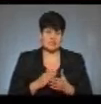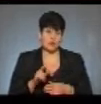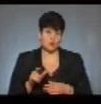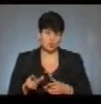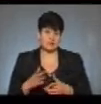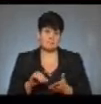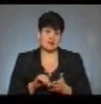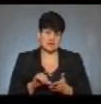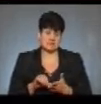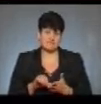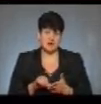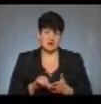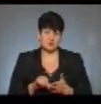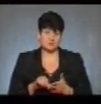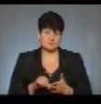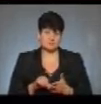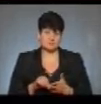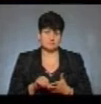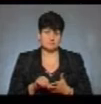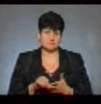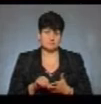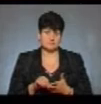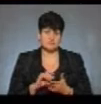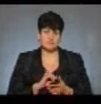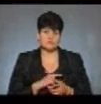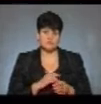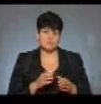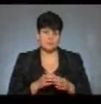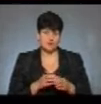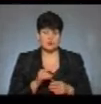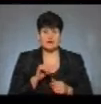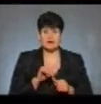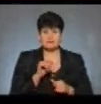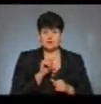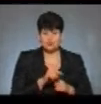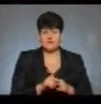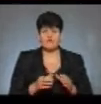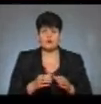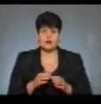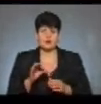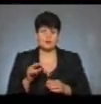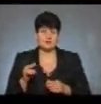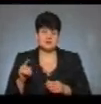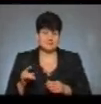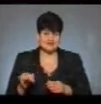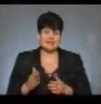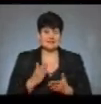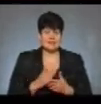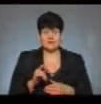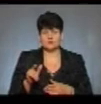які представляють новий блок уряду. Окрім цього, в фракції ОПЗЖ є люди,